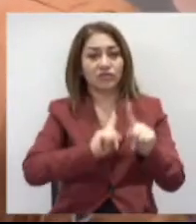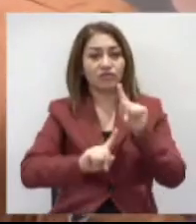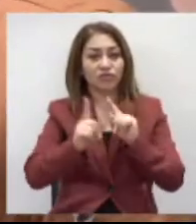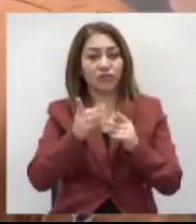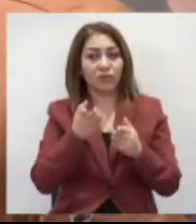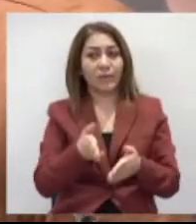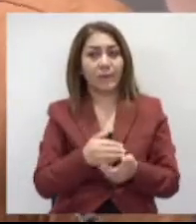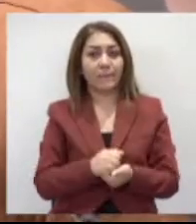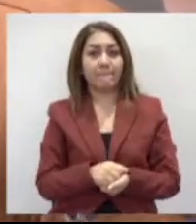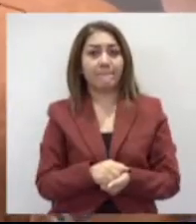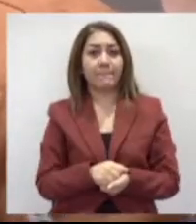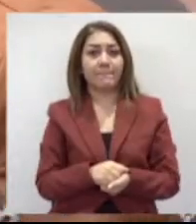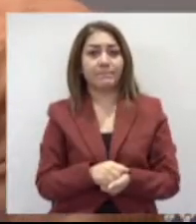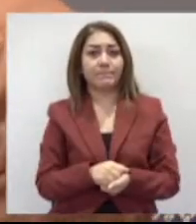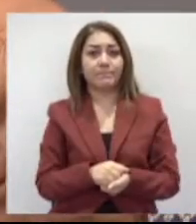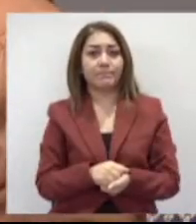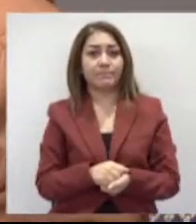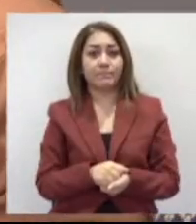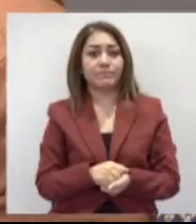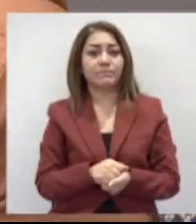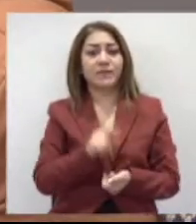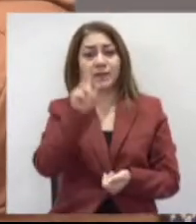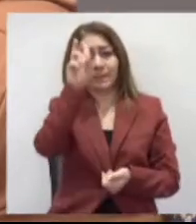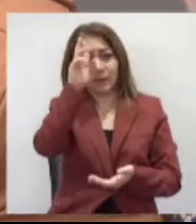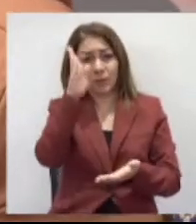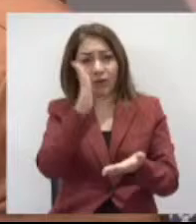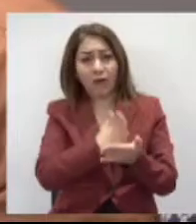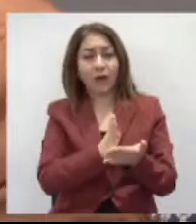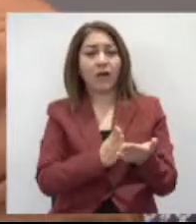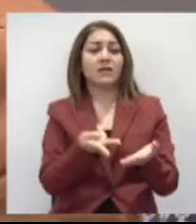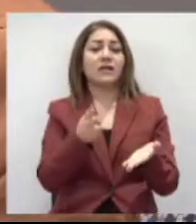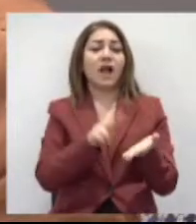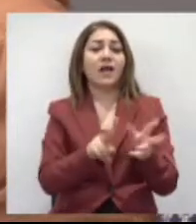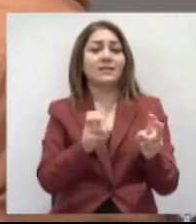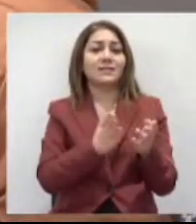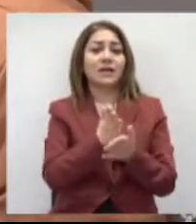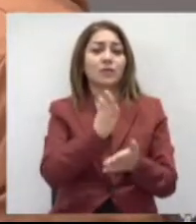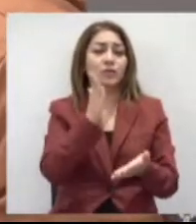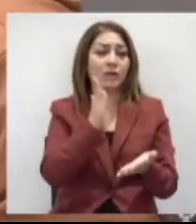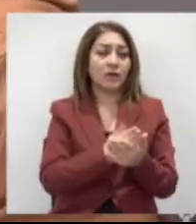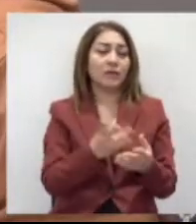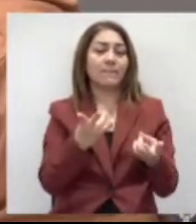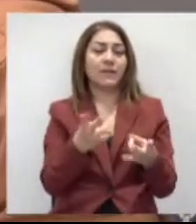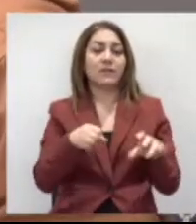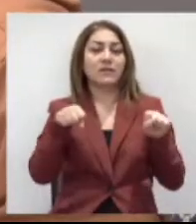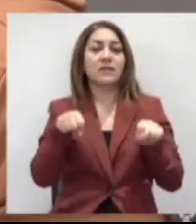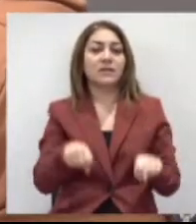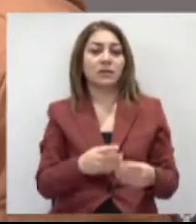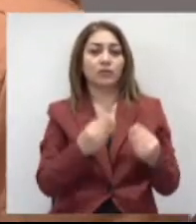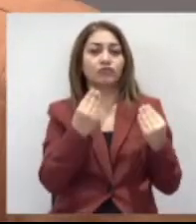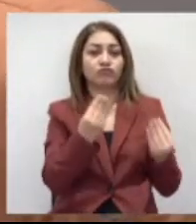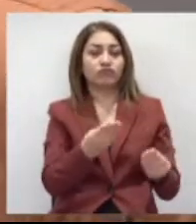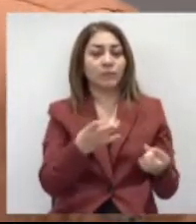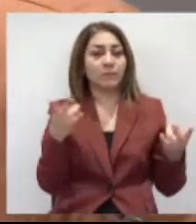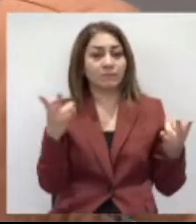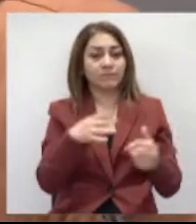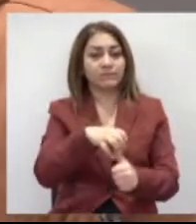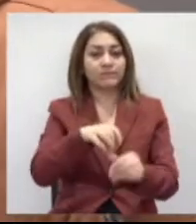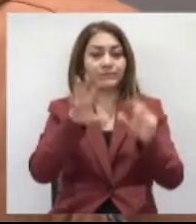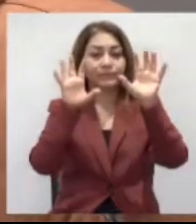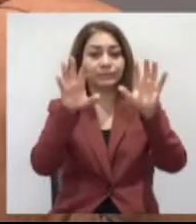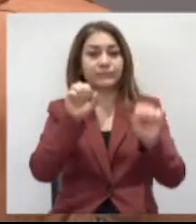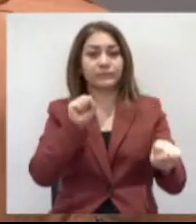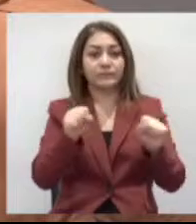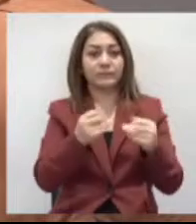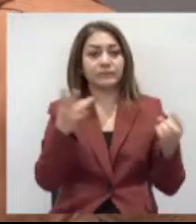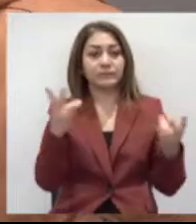ինչքան կապետություն, այդքան քաղաքացիական ծառայությունը պետք է լինի, եւ դա պետք է ունենա այդ կարգավիճակը, եւ այդ մարմինի գործունեությունը սահմանադրական կարգավորումներ